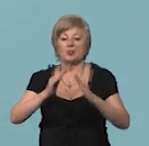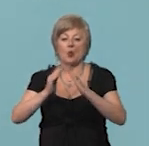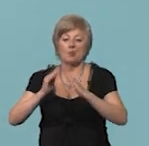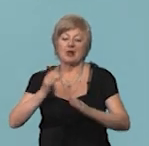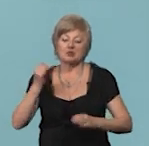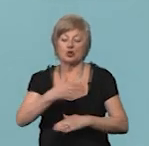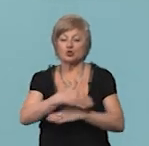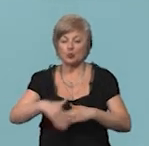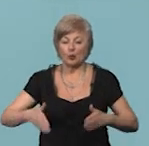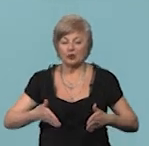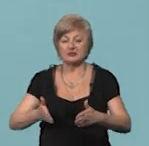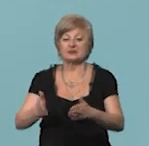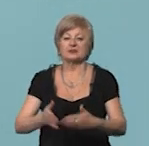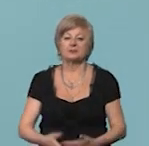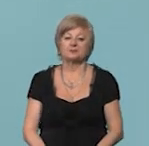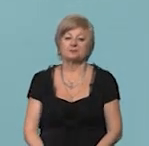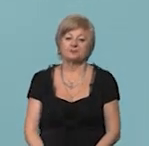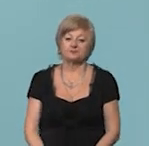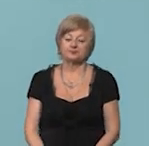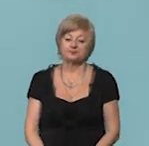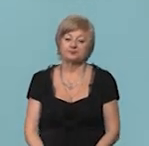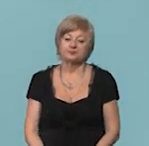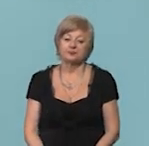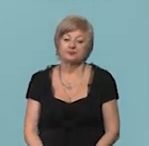вулочки. Чеський город з красивою архітектурою.